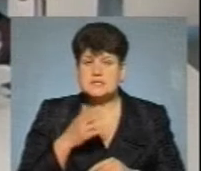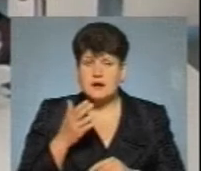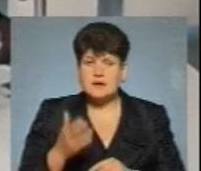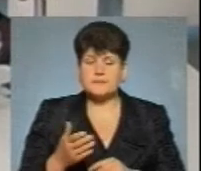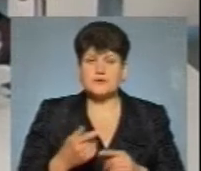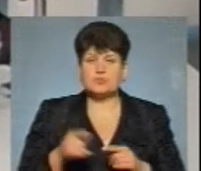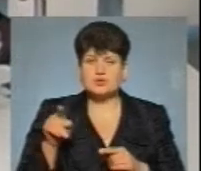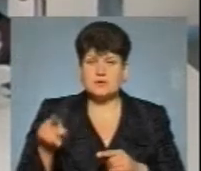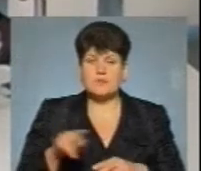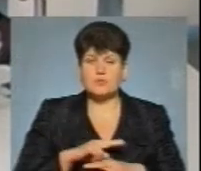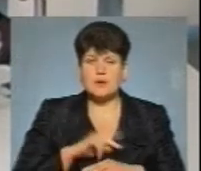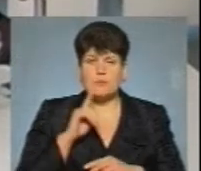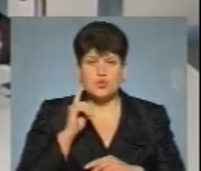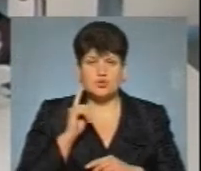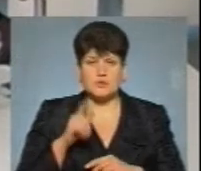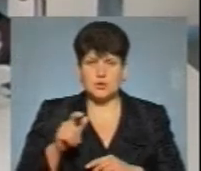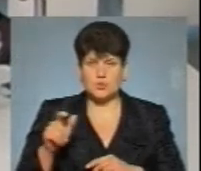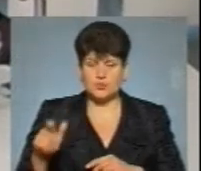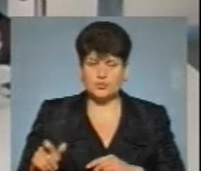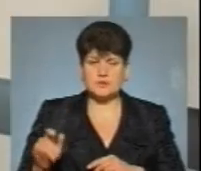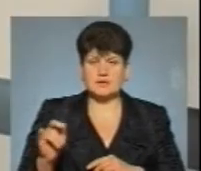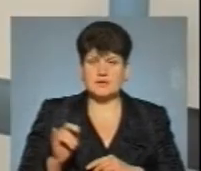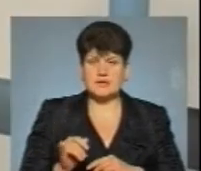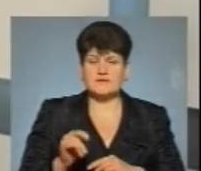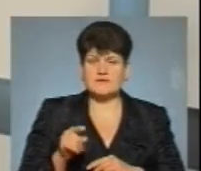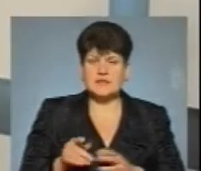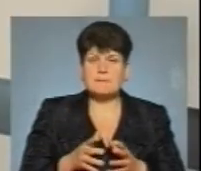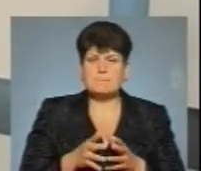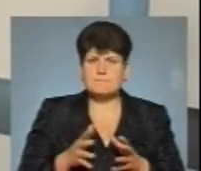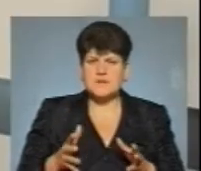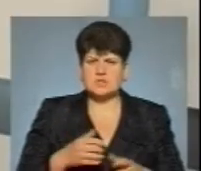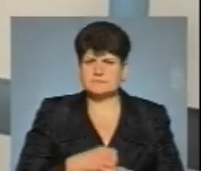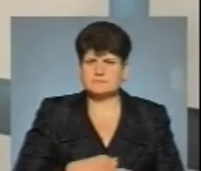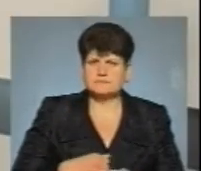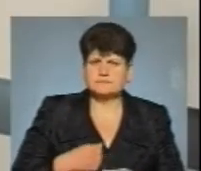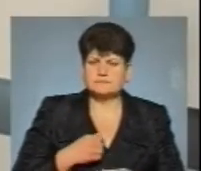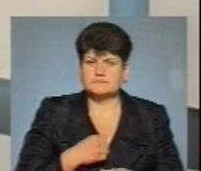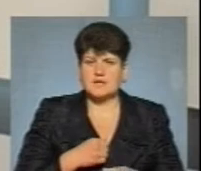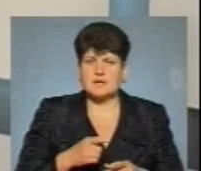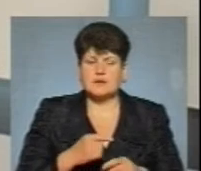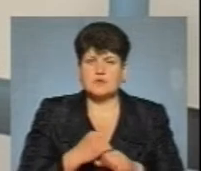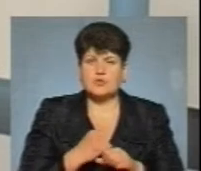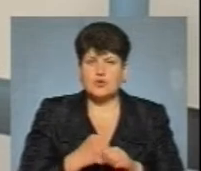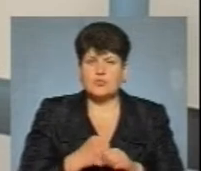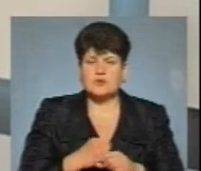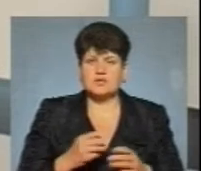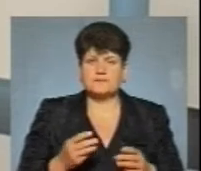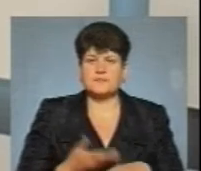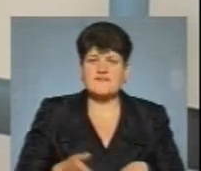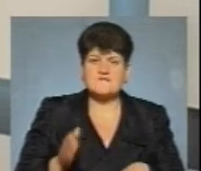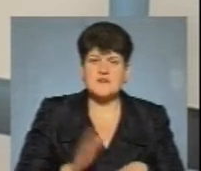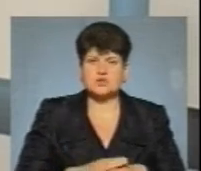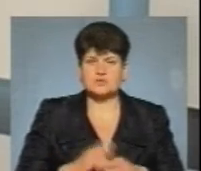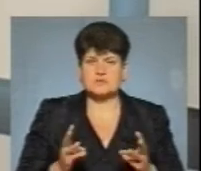що помирають молоді люди. Угу. От, і от він якраз більше такий агресивний, який приводить до пневмонії, важкої